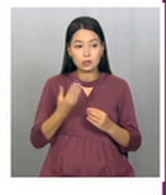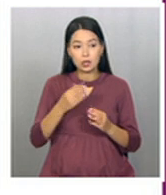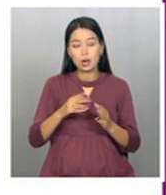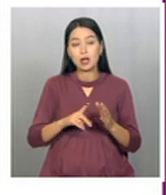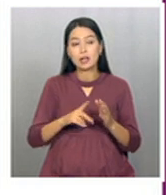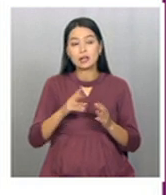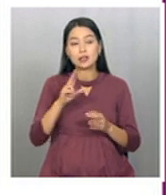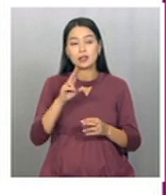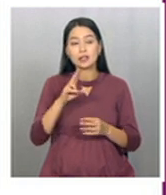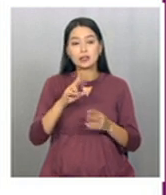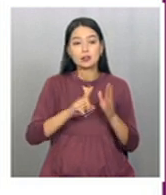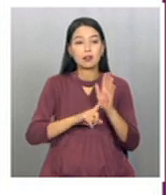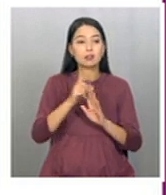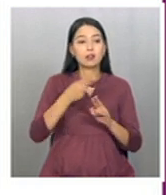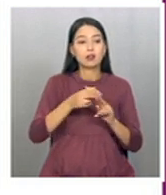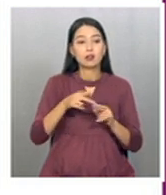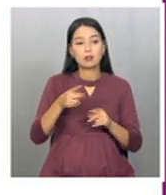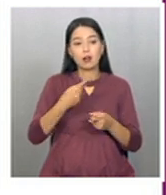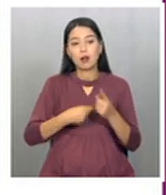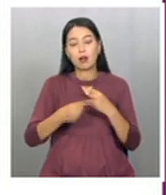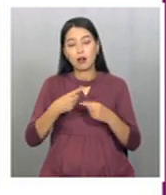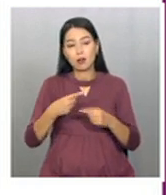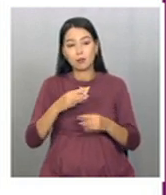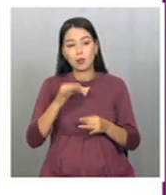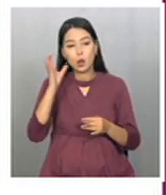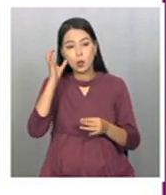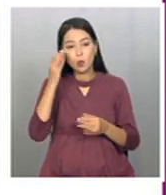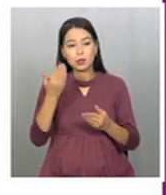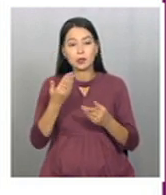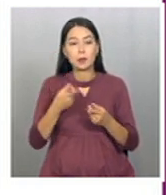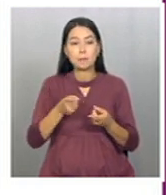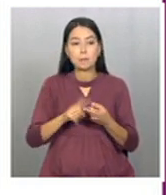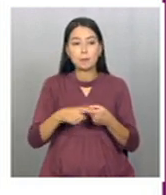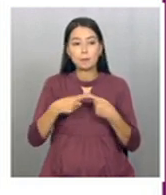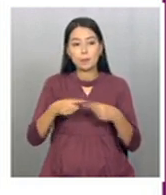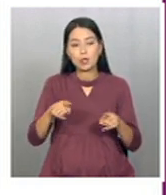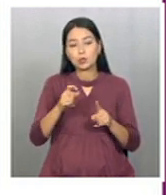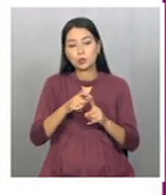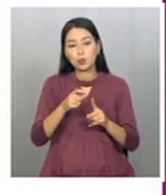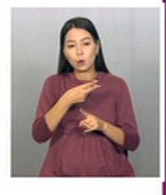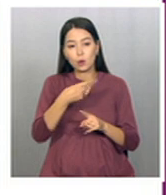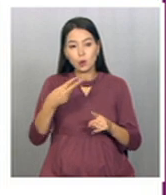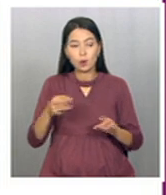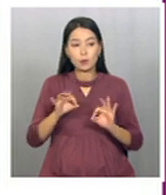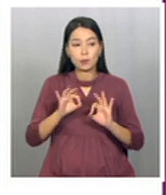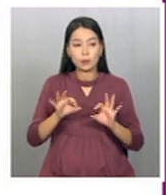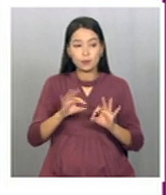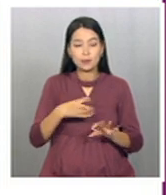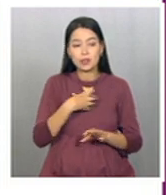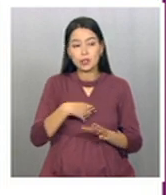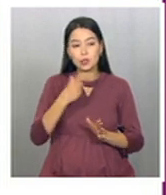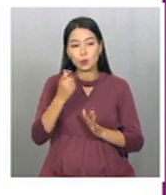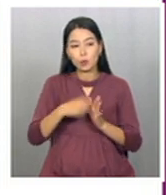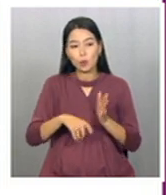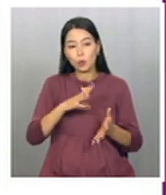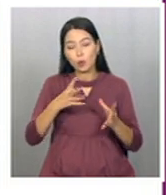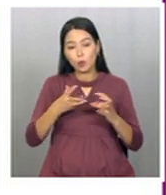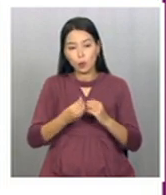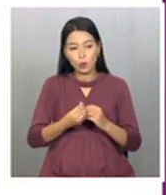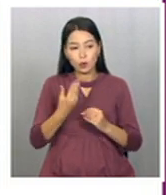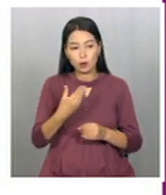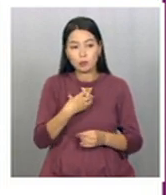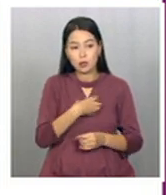оралу, логикалық байланысын басқа сөйлем арқылы жеткізу. Негізгі бөлім абзацтарының түйіні,